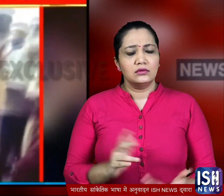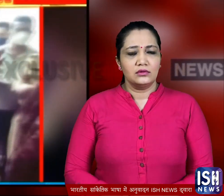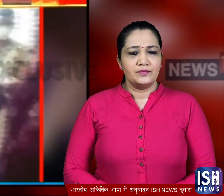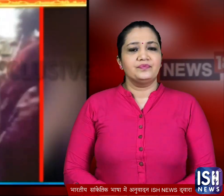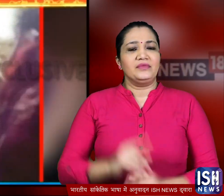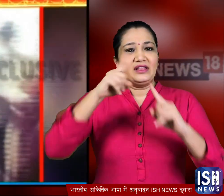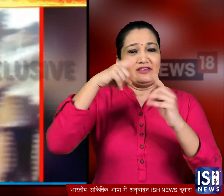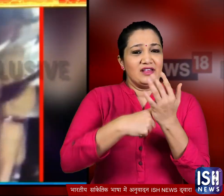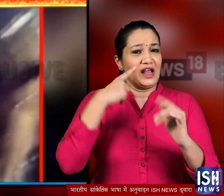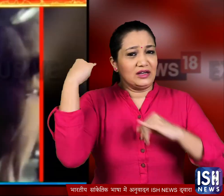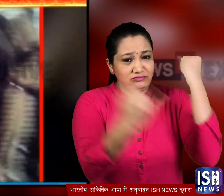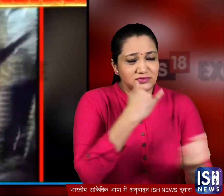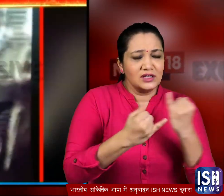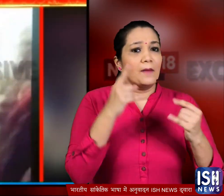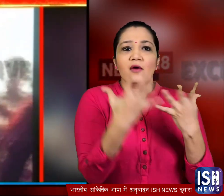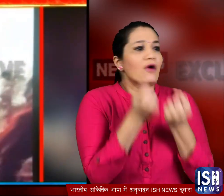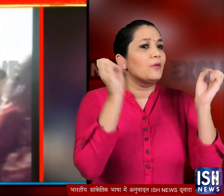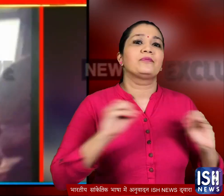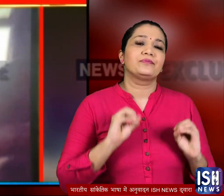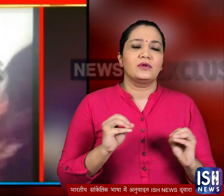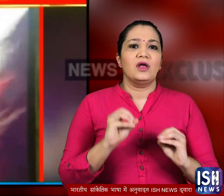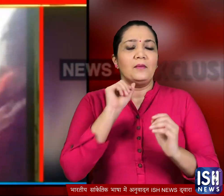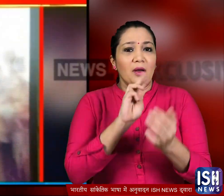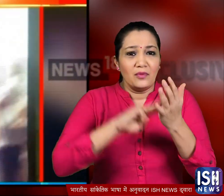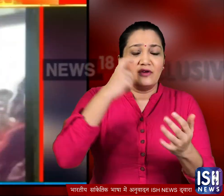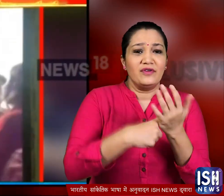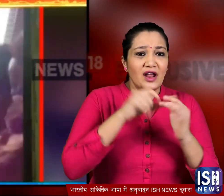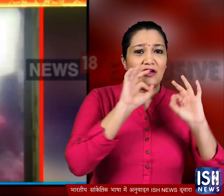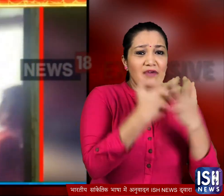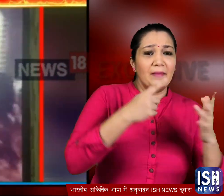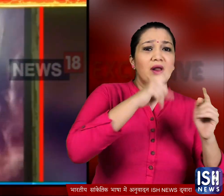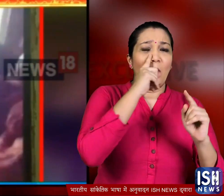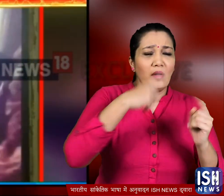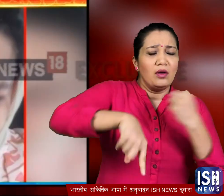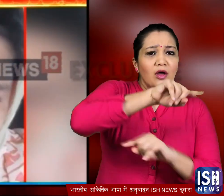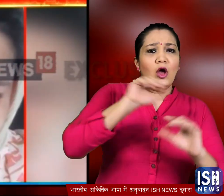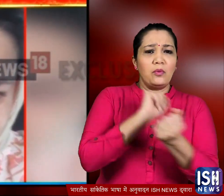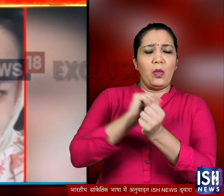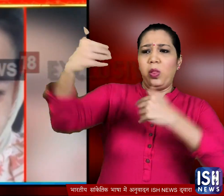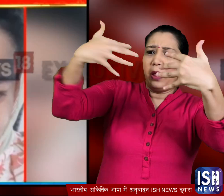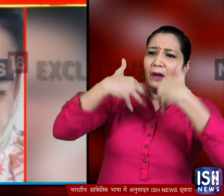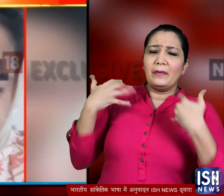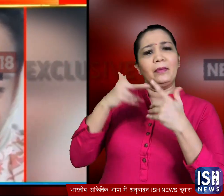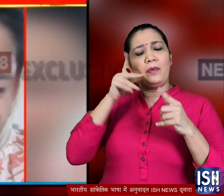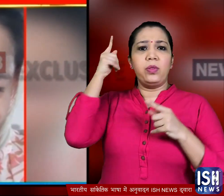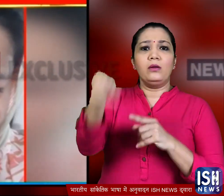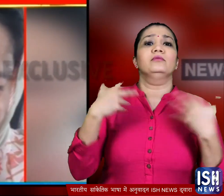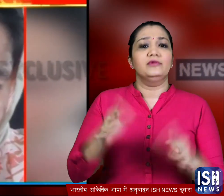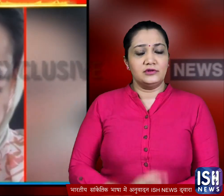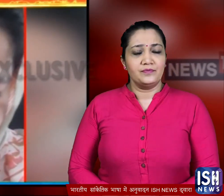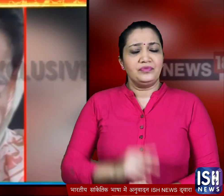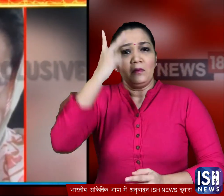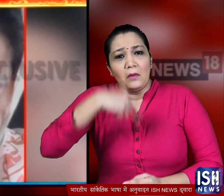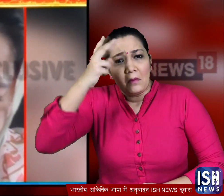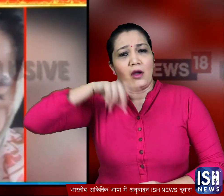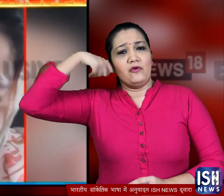वहां तबरेज राणा को ढूंढने पहुंची थी, लेकिन उसे वो वहां नहीं मिला। उल्टा मुनव्वर राणा के परिवार की महिलाओं ने पुलिस पर उन्हें परेशान करने का आरोप लगा दिया।